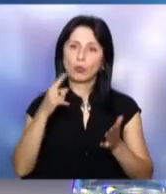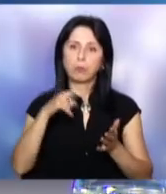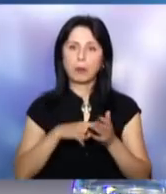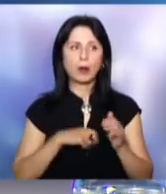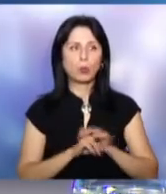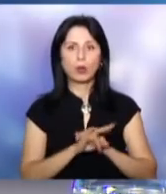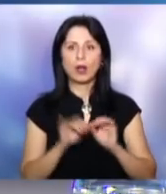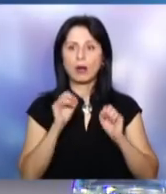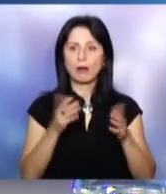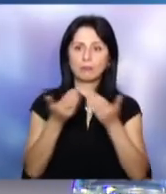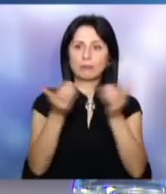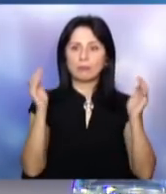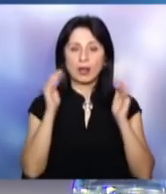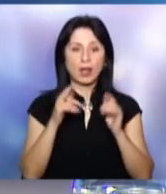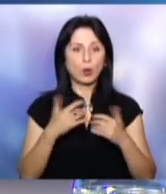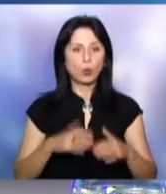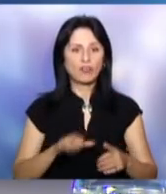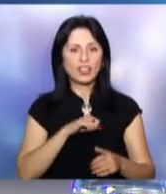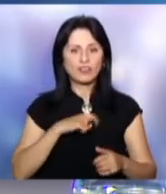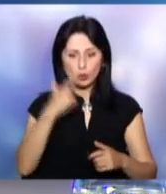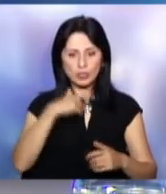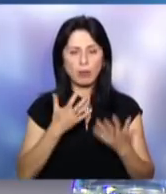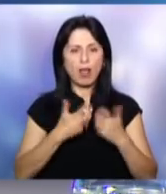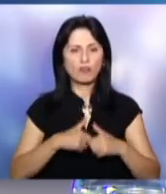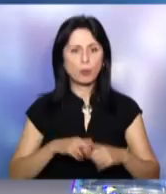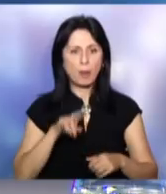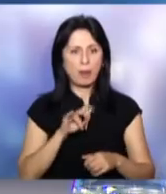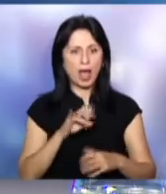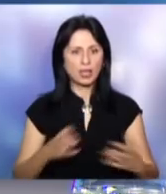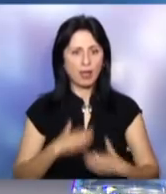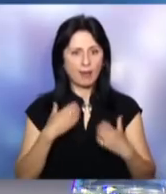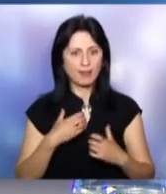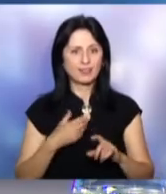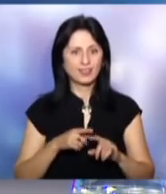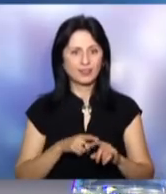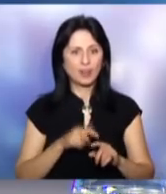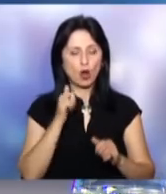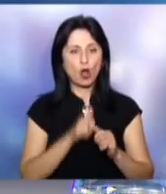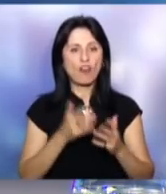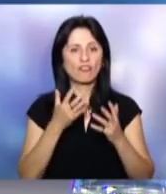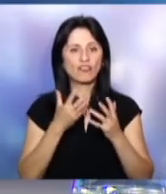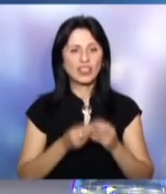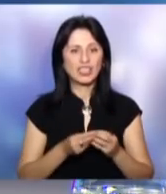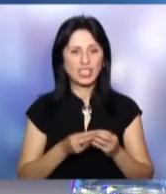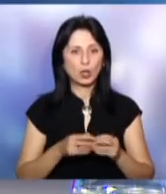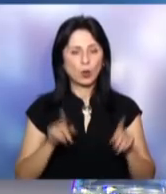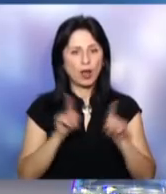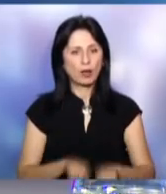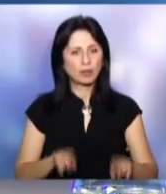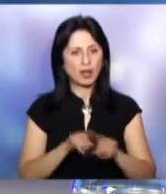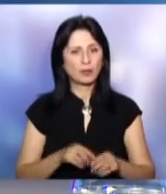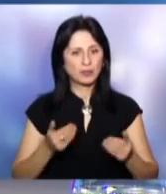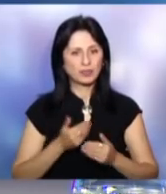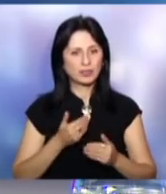გავაკეთებ. აი ეს მოდელი რეალობასთან, როდესაც მაგალითად ადამიანს ყოველდღიური ცხოვრებისეული რუტინა უკვე ტვირთად